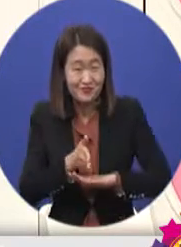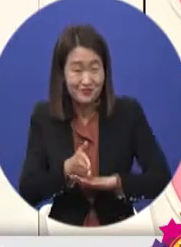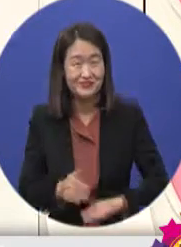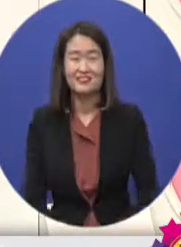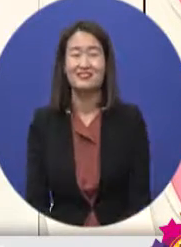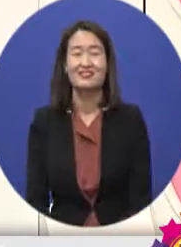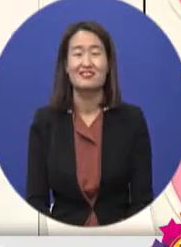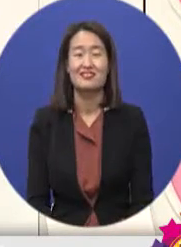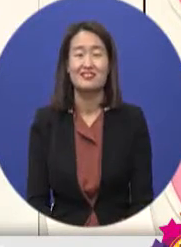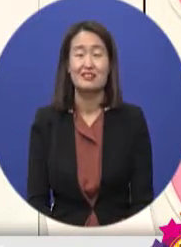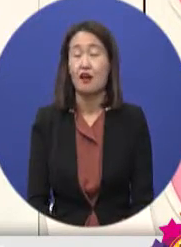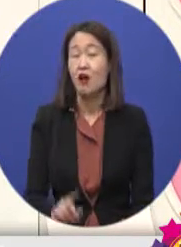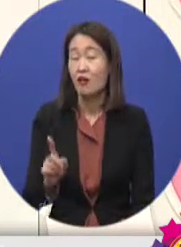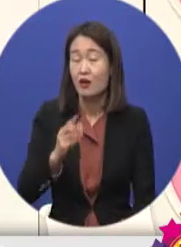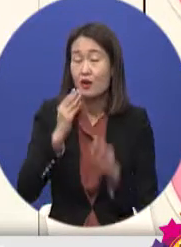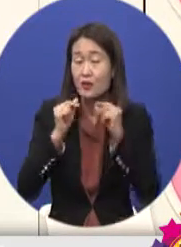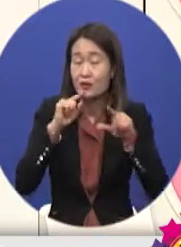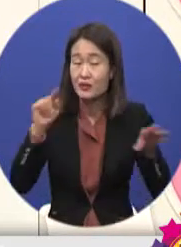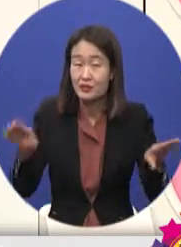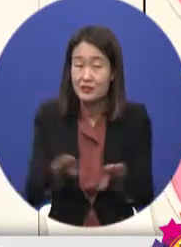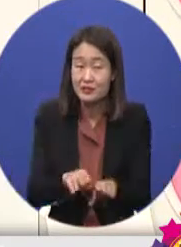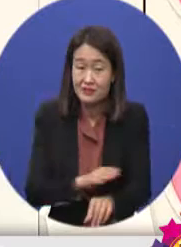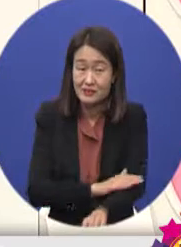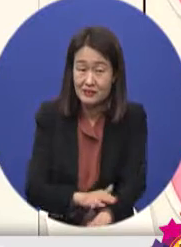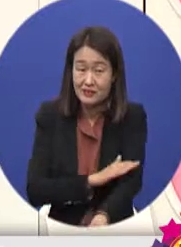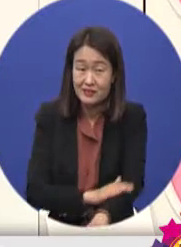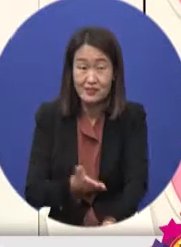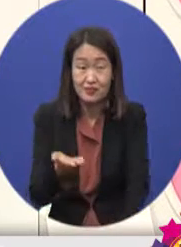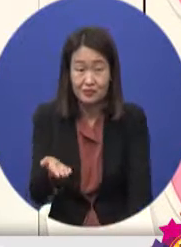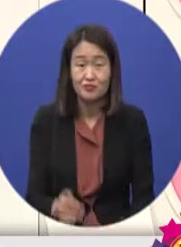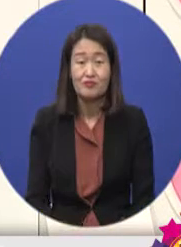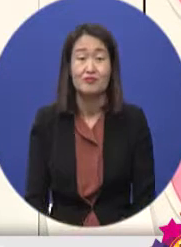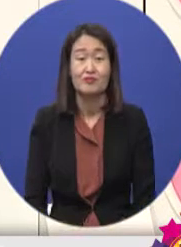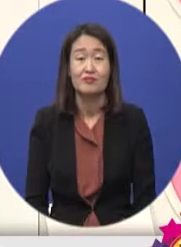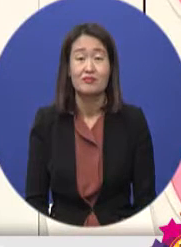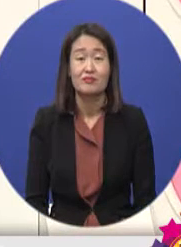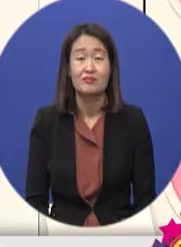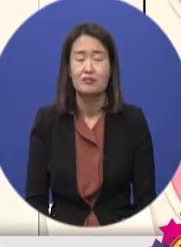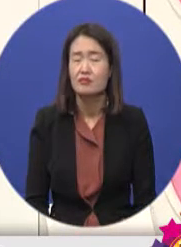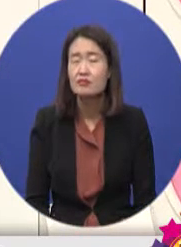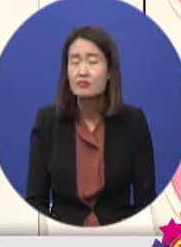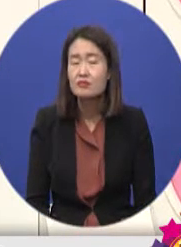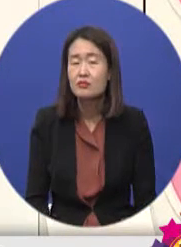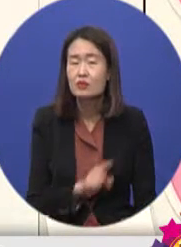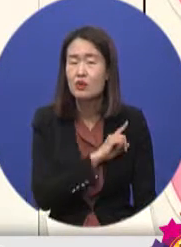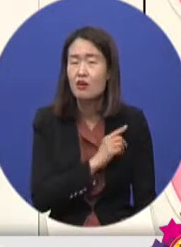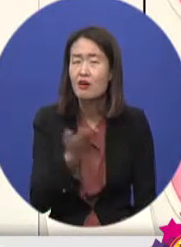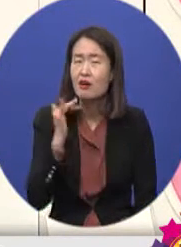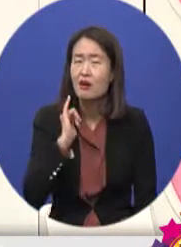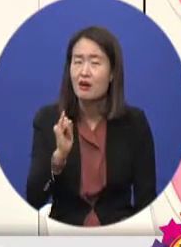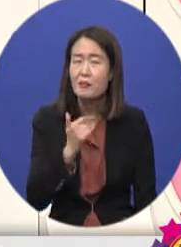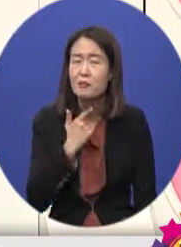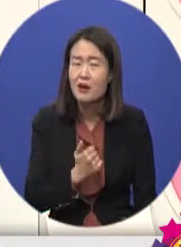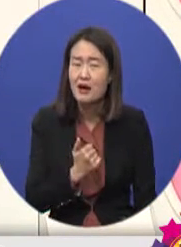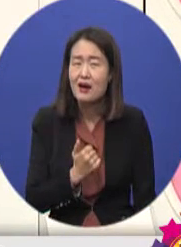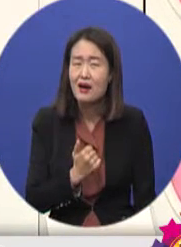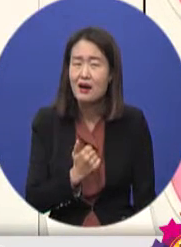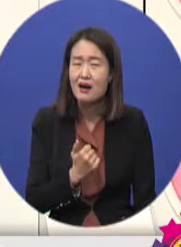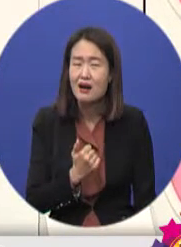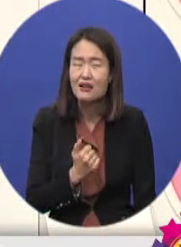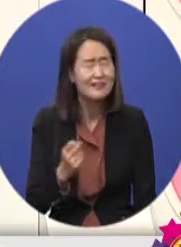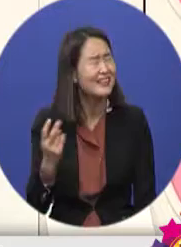감사합니다. 주말 동안 어떻게 지내셨어요? 예, 그때 한번 했다가 그래가지고